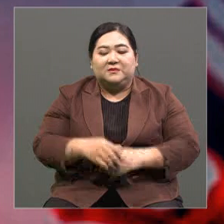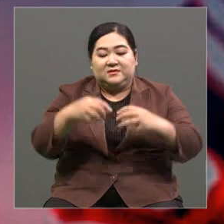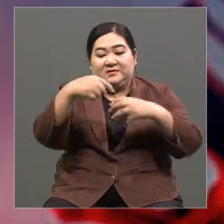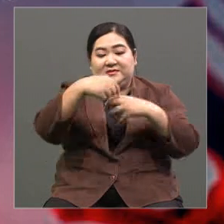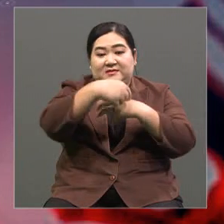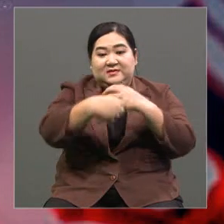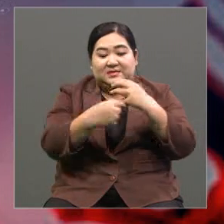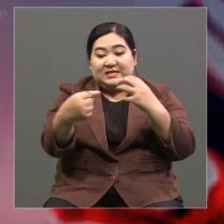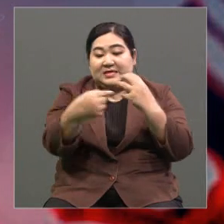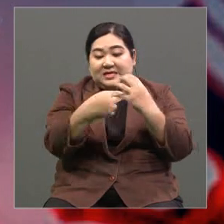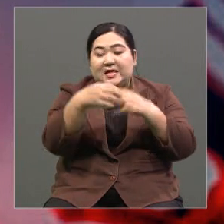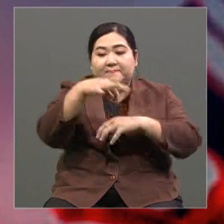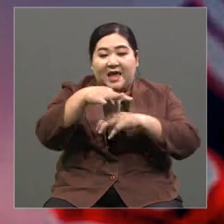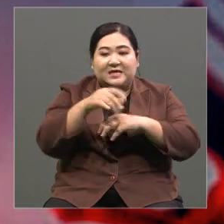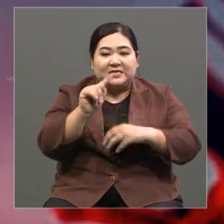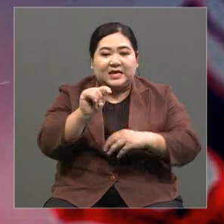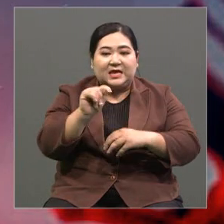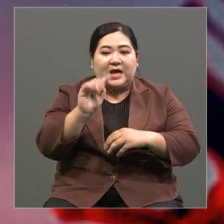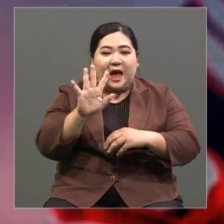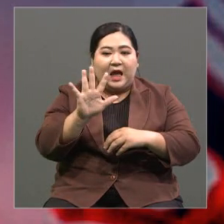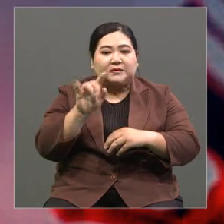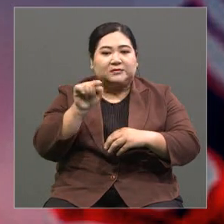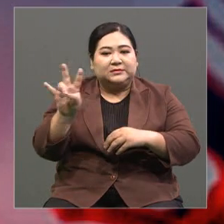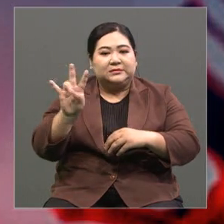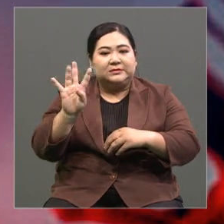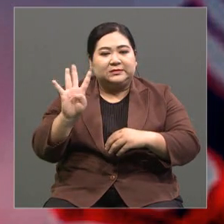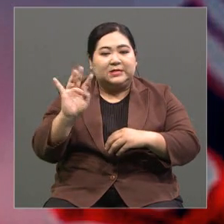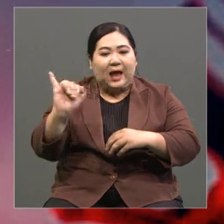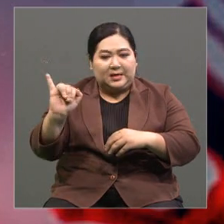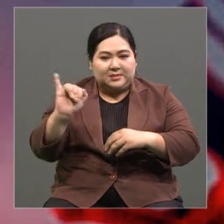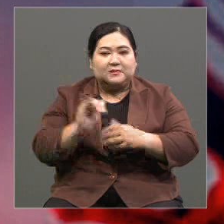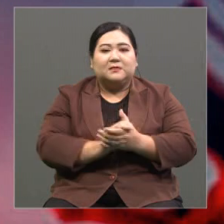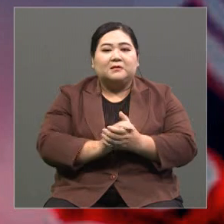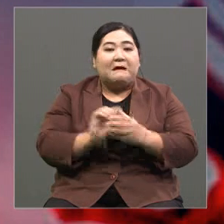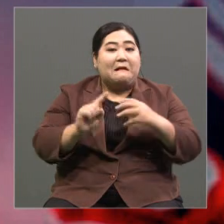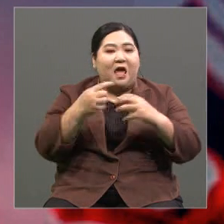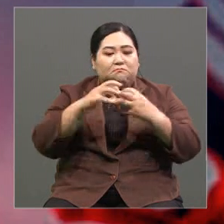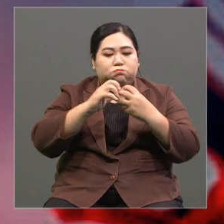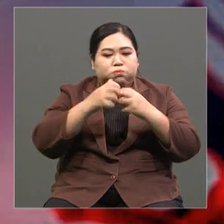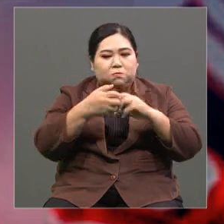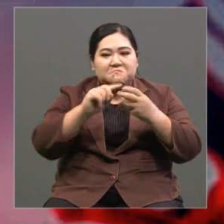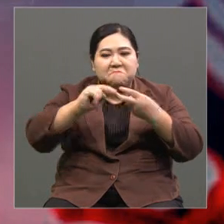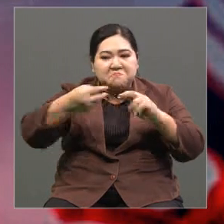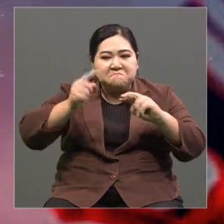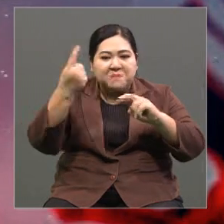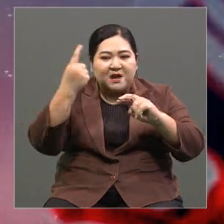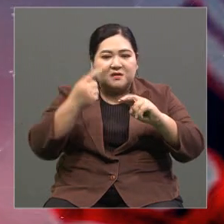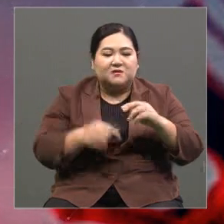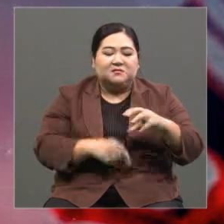547iนะครับเพิ่มเติมจากสายพันธุ์แม่ถือว่าเป็นการกลายพันธุ์แรกที่พบในกลุ่มของ